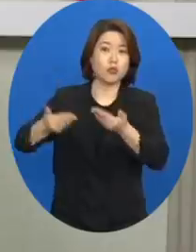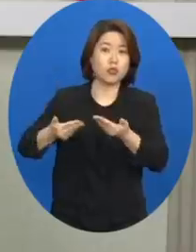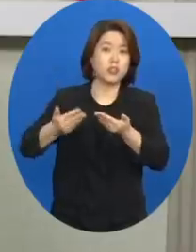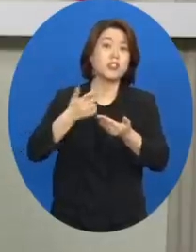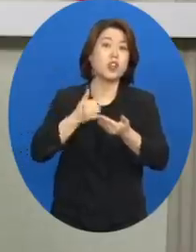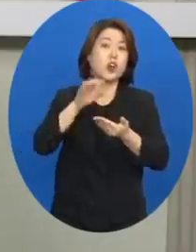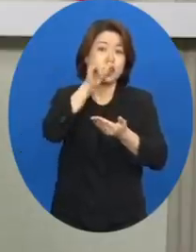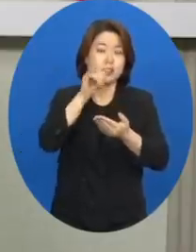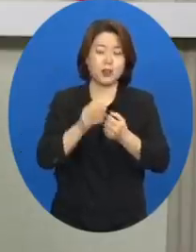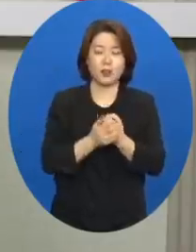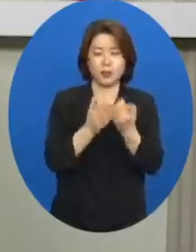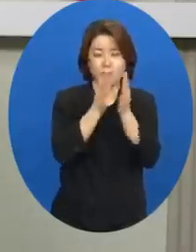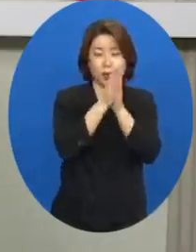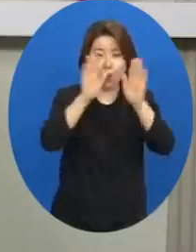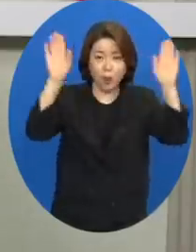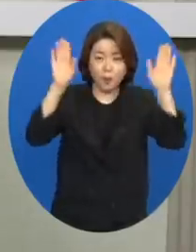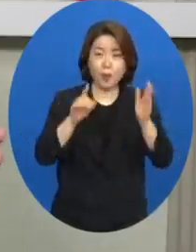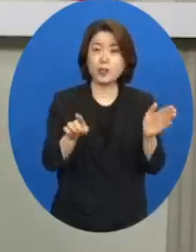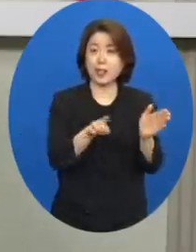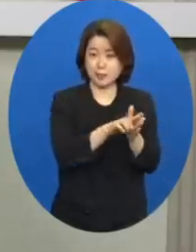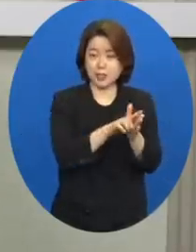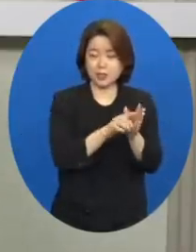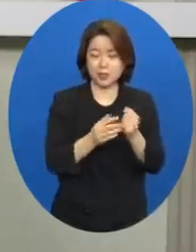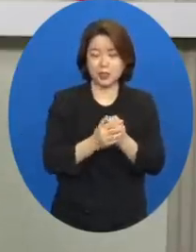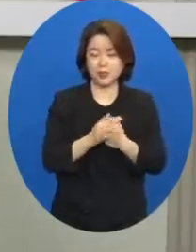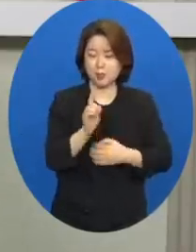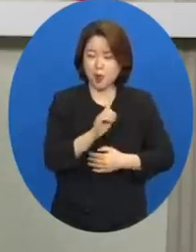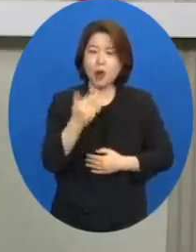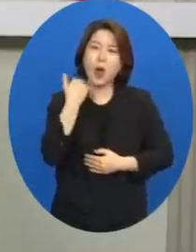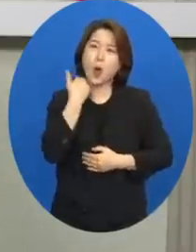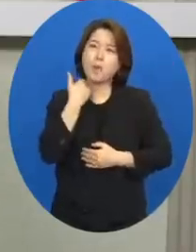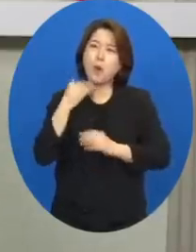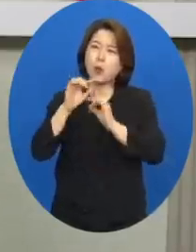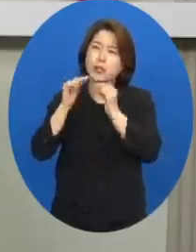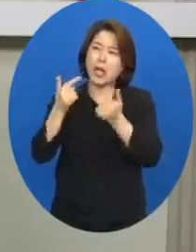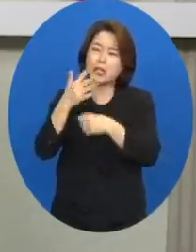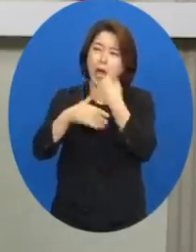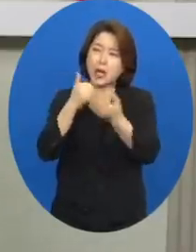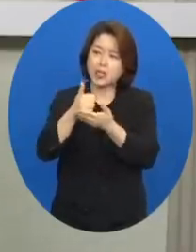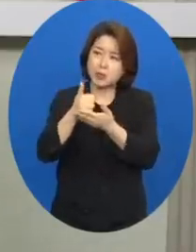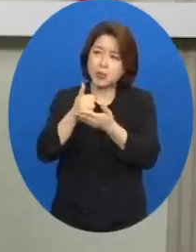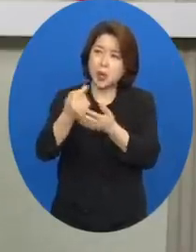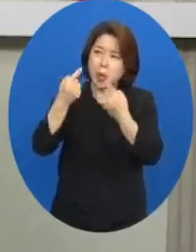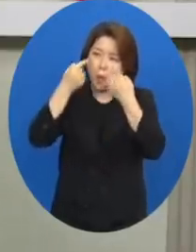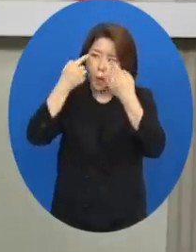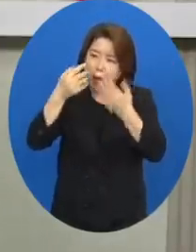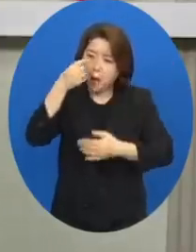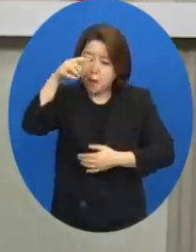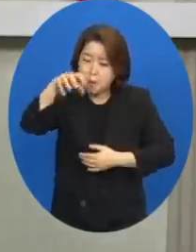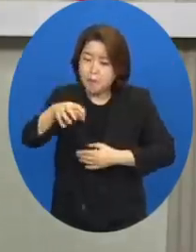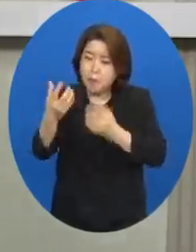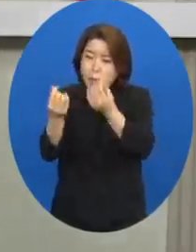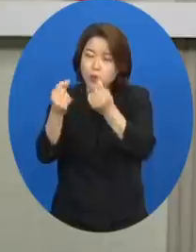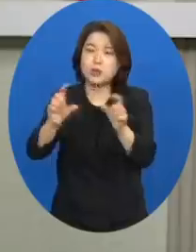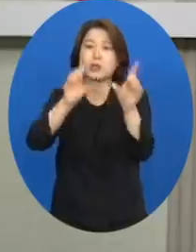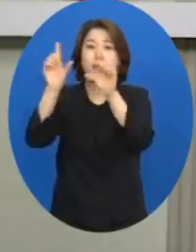모세의 믿음 이 보이지 않는 하나님을 보는 것 같이 그렇게 살았던 겁니다 히브리서 11장 27절